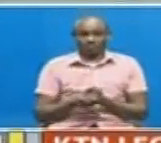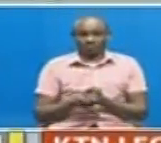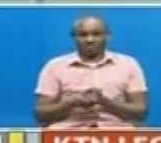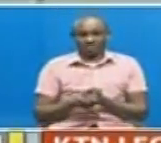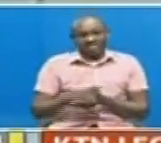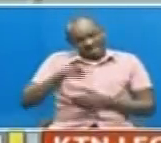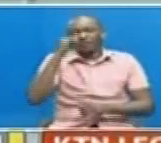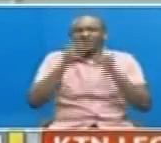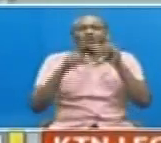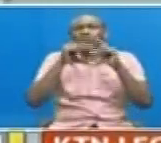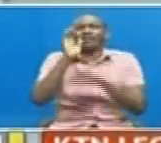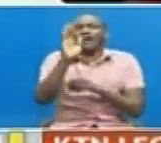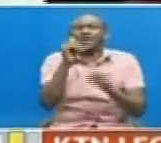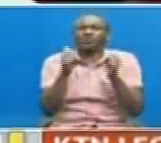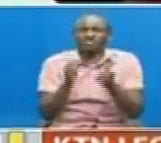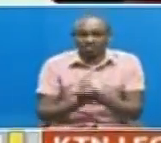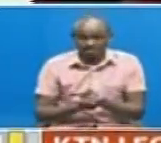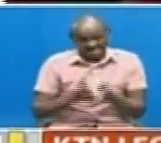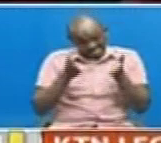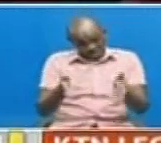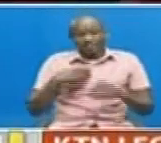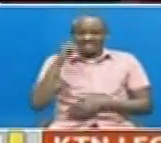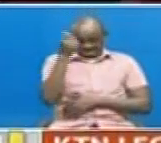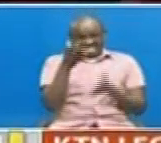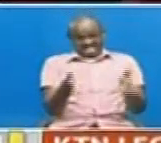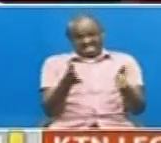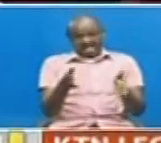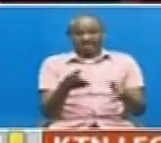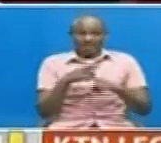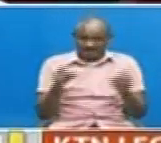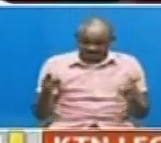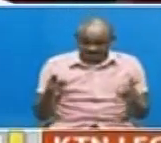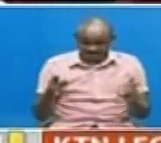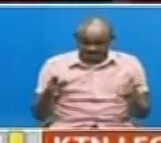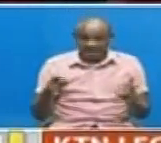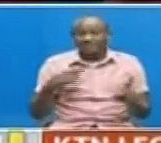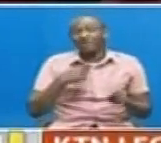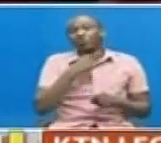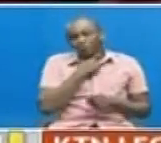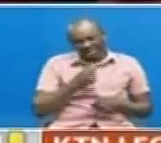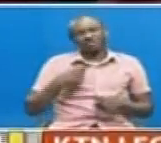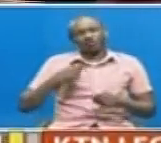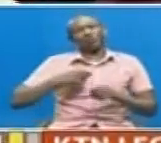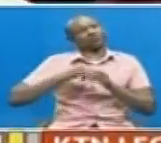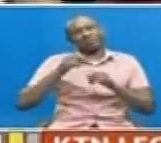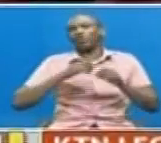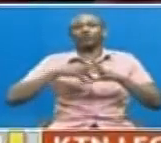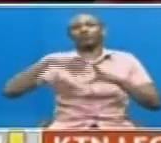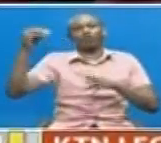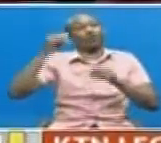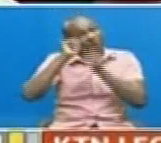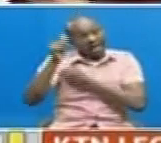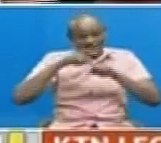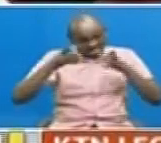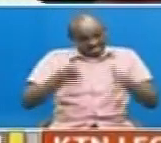Na neno lako la mwisho bwana P? Kwa sasa niko Kenya bado, lakini I'm yet to spread my wings. I'm going to still be here,